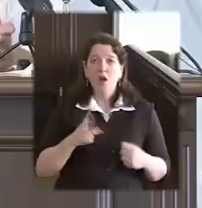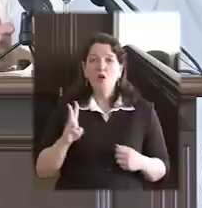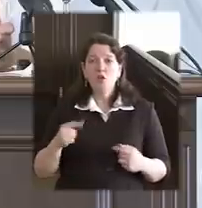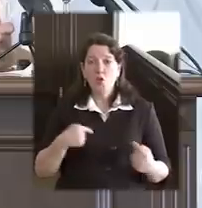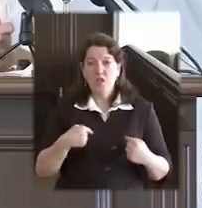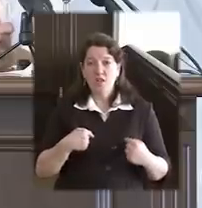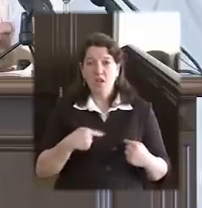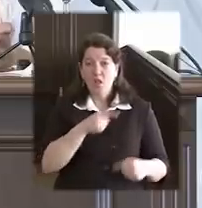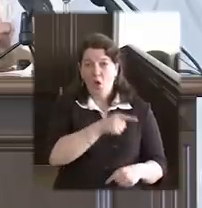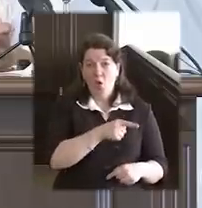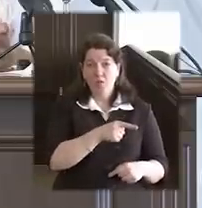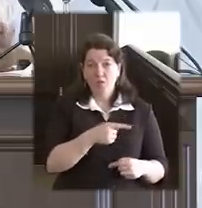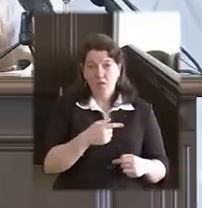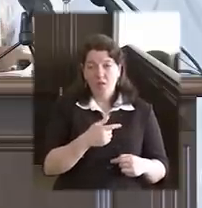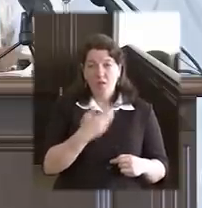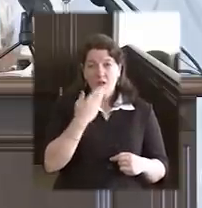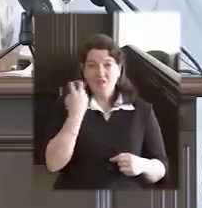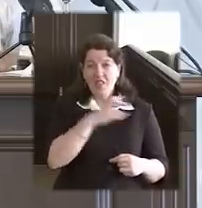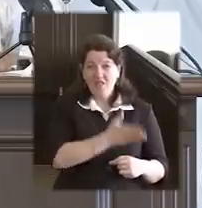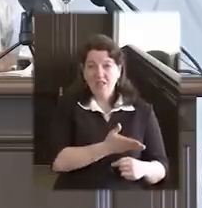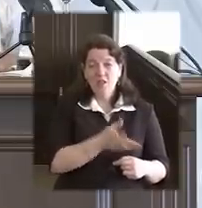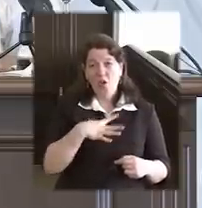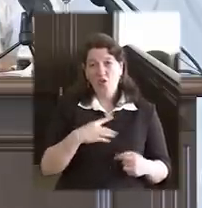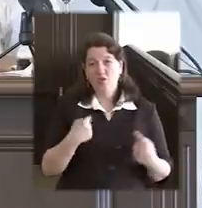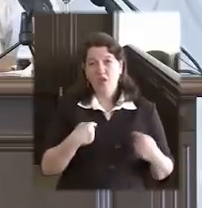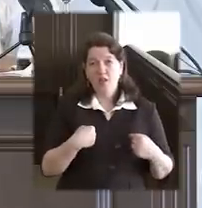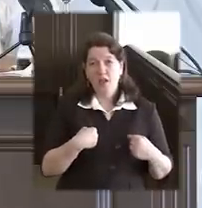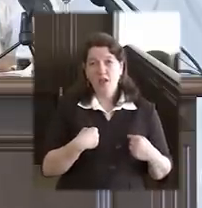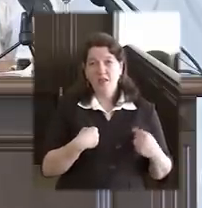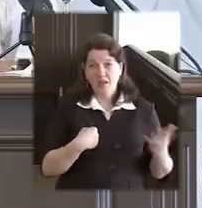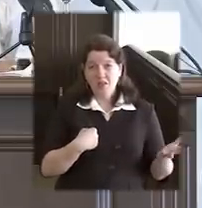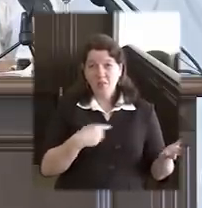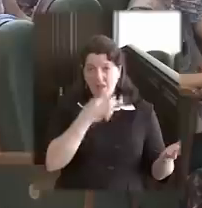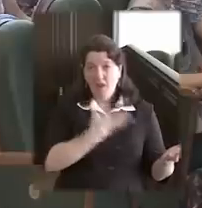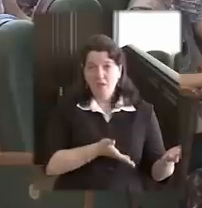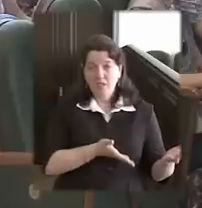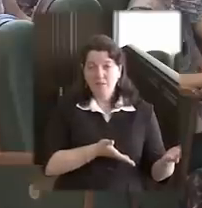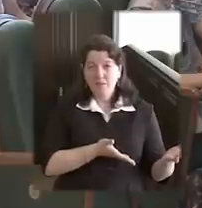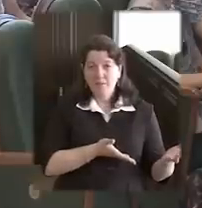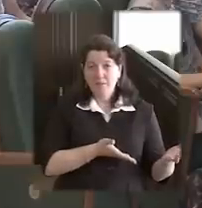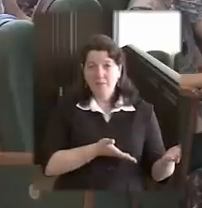Ты ненавидишь, ты страдаешь. И что, тебе это нравится?